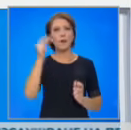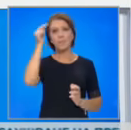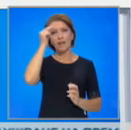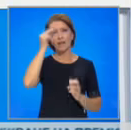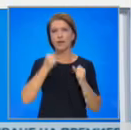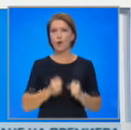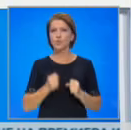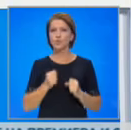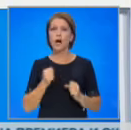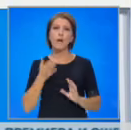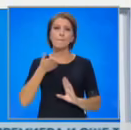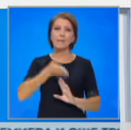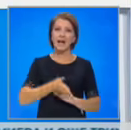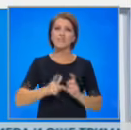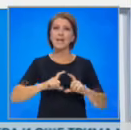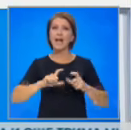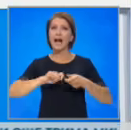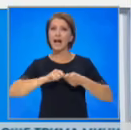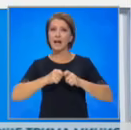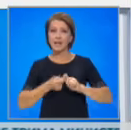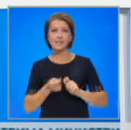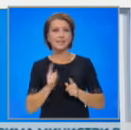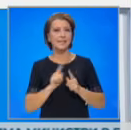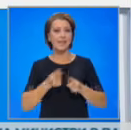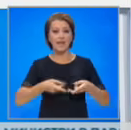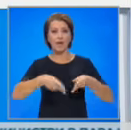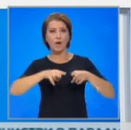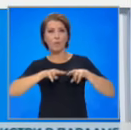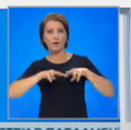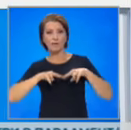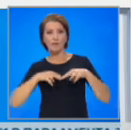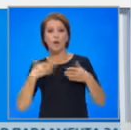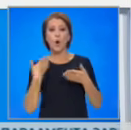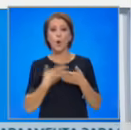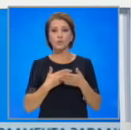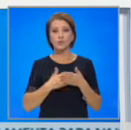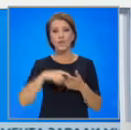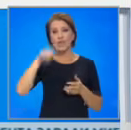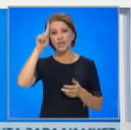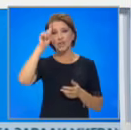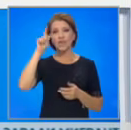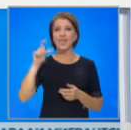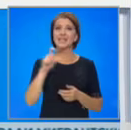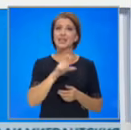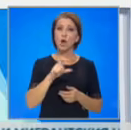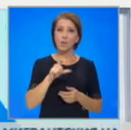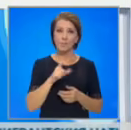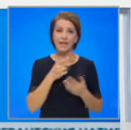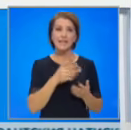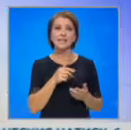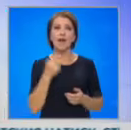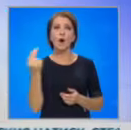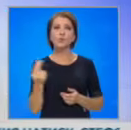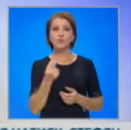очаква правни гаранции за, цитирам, необратимост в отношенията София-Скопие. Сега от Блед Словения включваме Александър Марков и